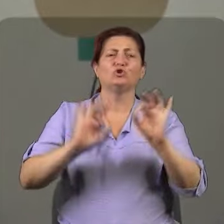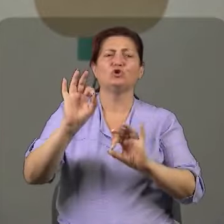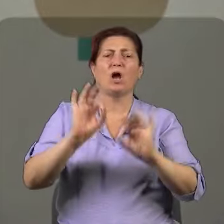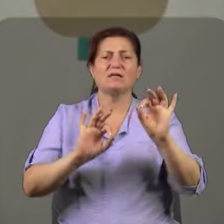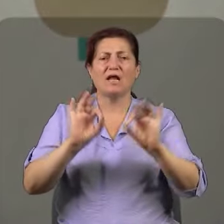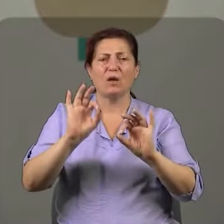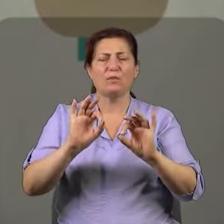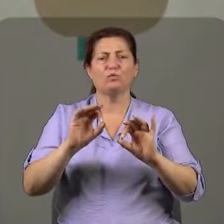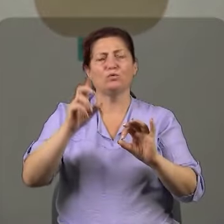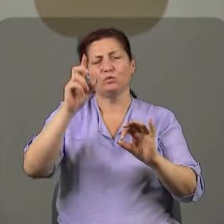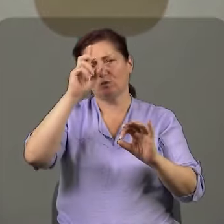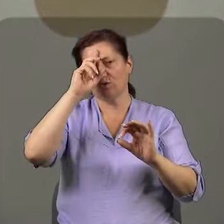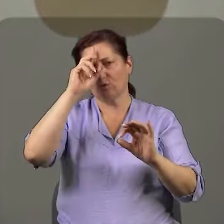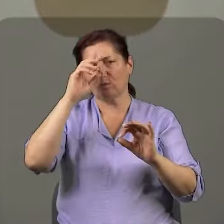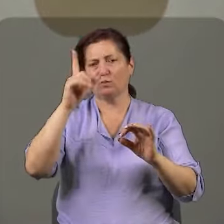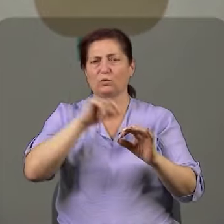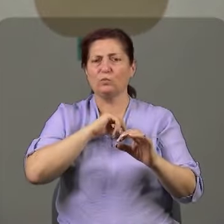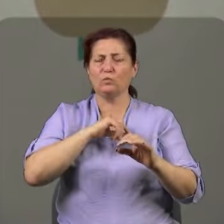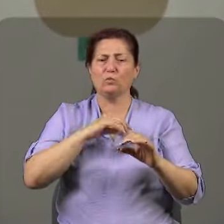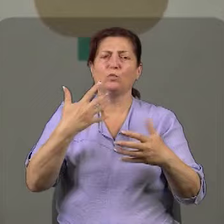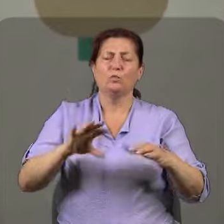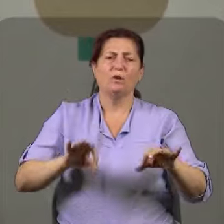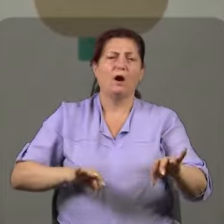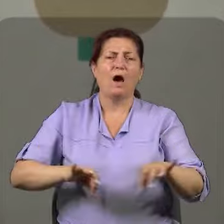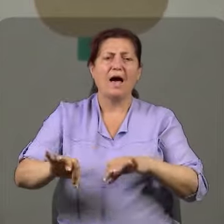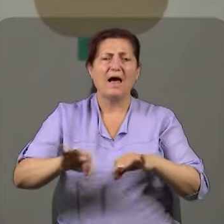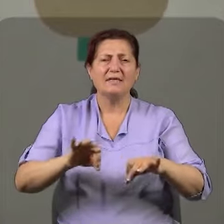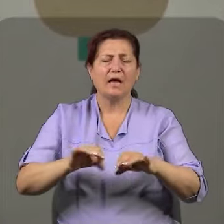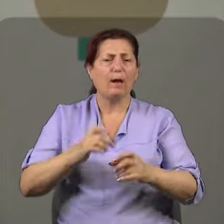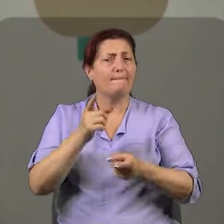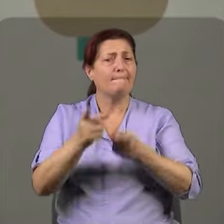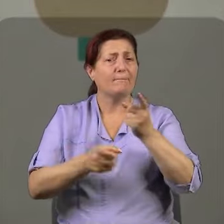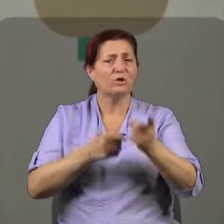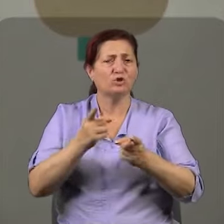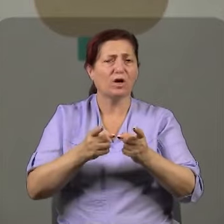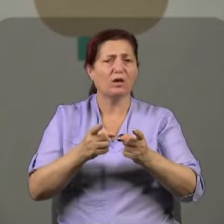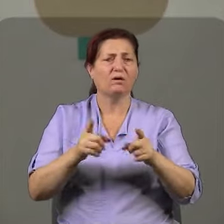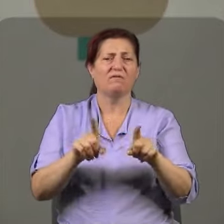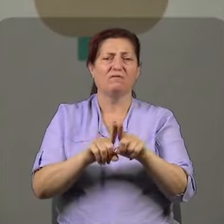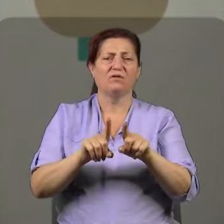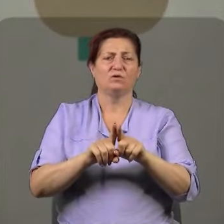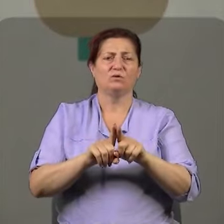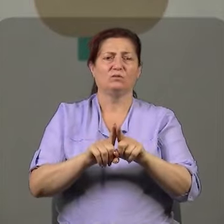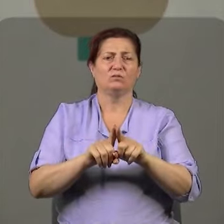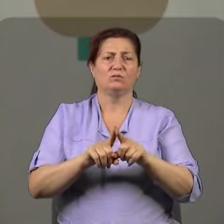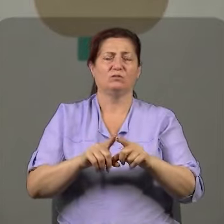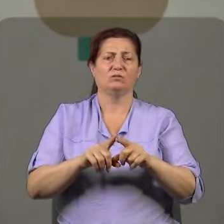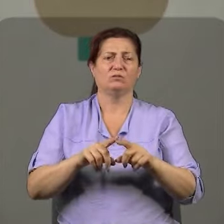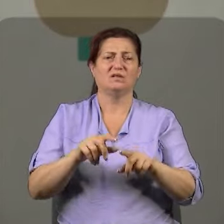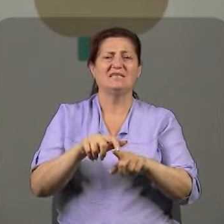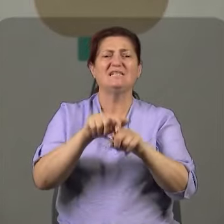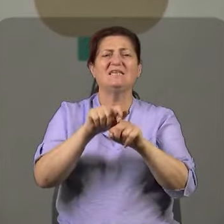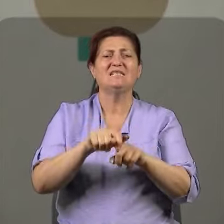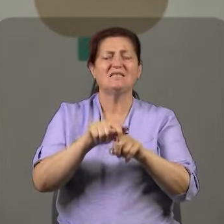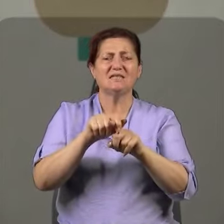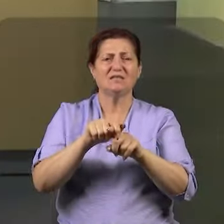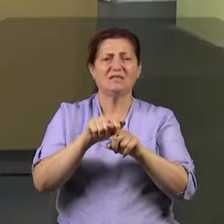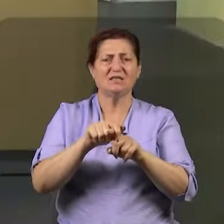այնտեղ ճարտարապետներ ենք վարձել, իրանք արդեն հատակագից են մշակել, ծր սայլակը ձյուց արչև ուղղի